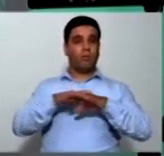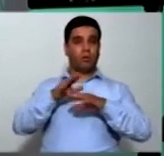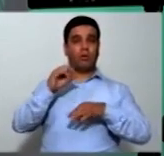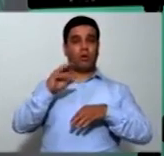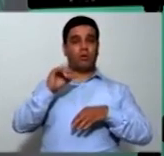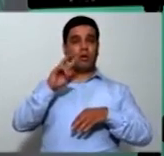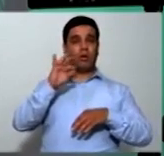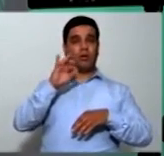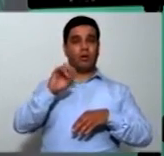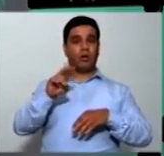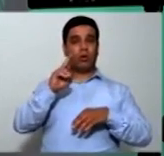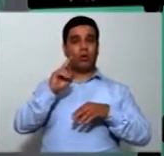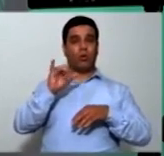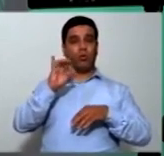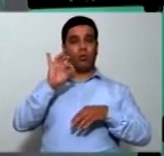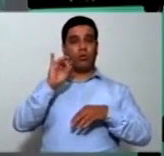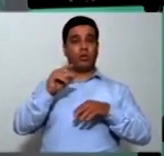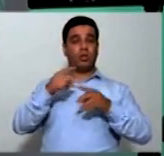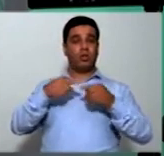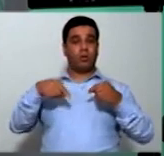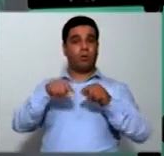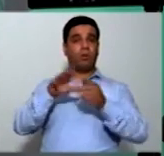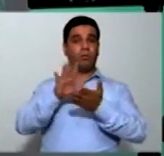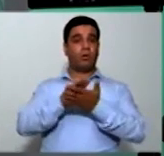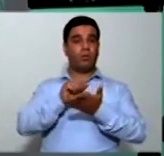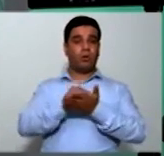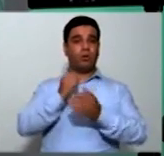totalitar tuzum, kommunistik jamiyatni barpo